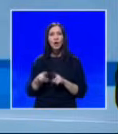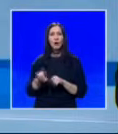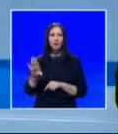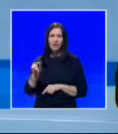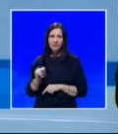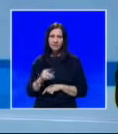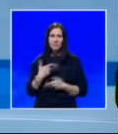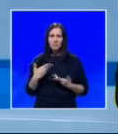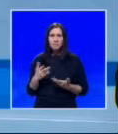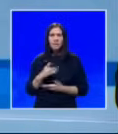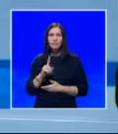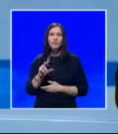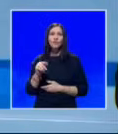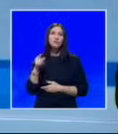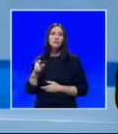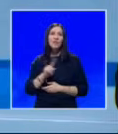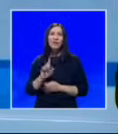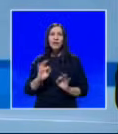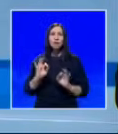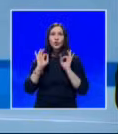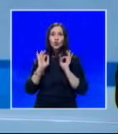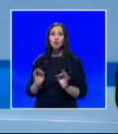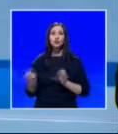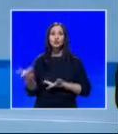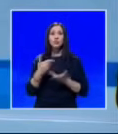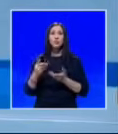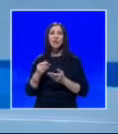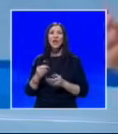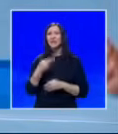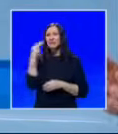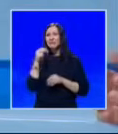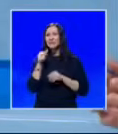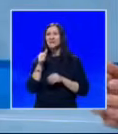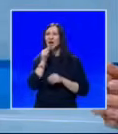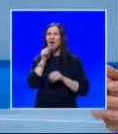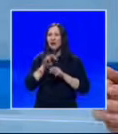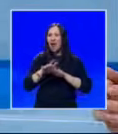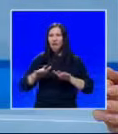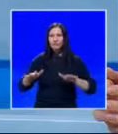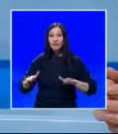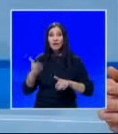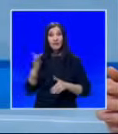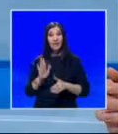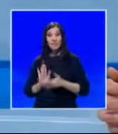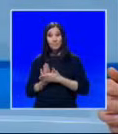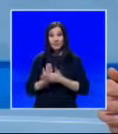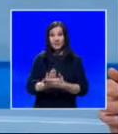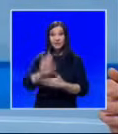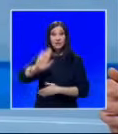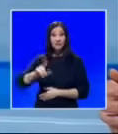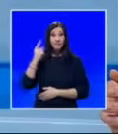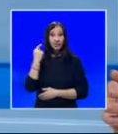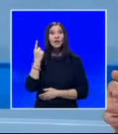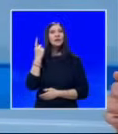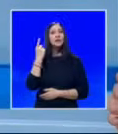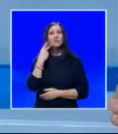вие казвате. Ние не говорим за това. Не е ясно какво точно се обсъжда. Разводнява се темата. И те са притиснати до стената. Вчера видяхме